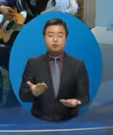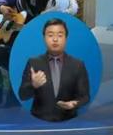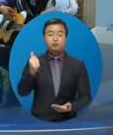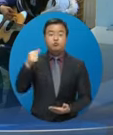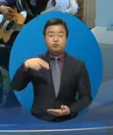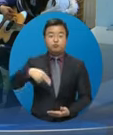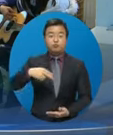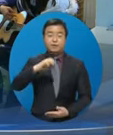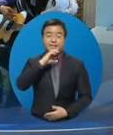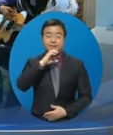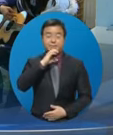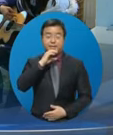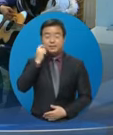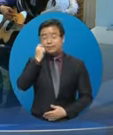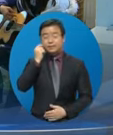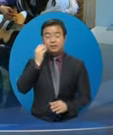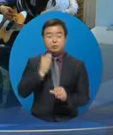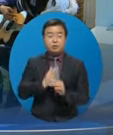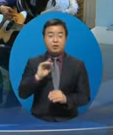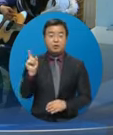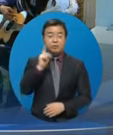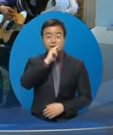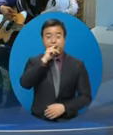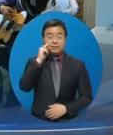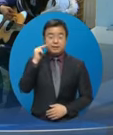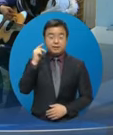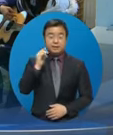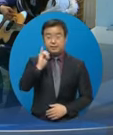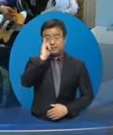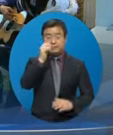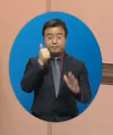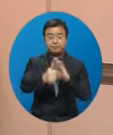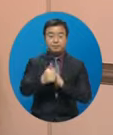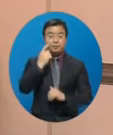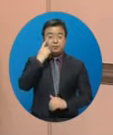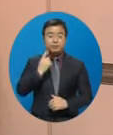인기입니다. 어떤 향기가 있는 곳인지 이동현 기자가 가봤습니다.